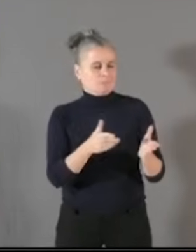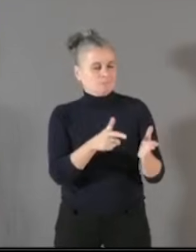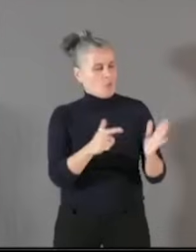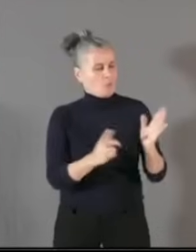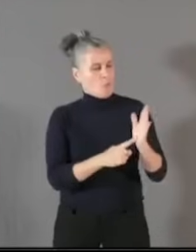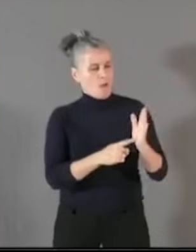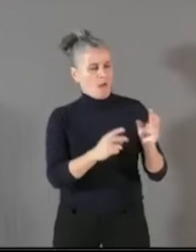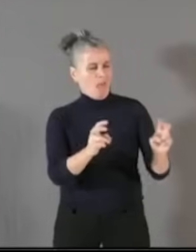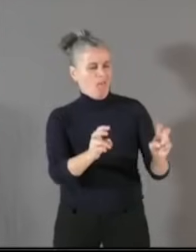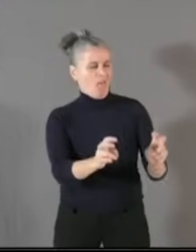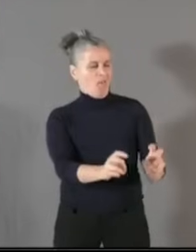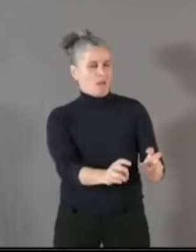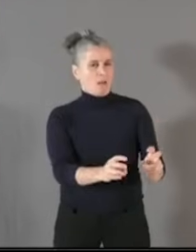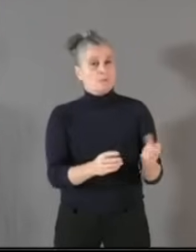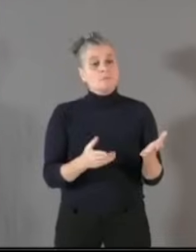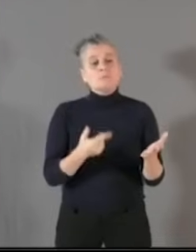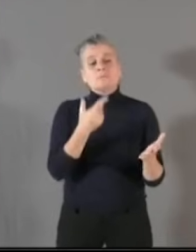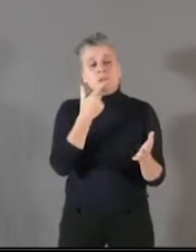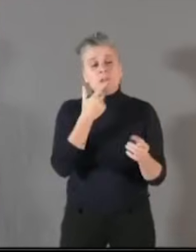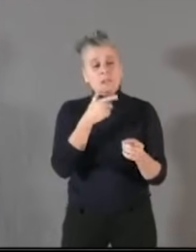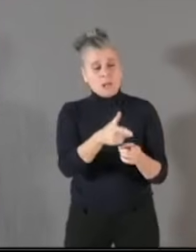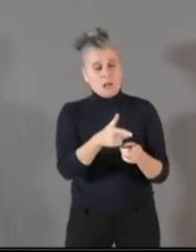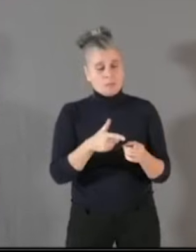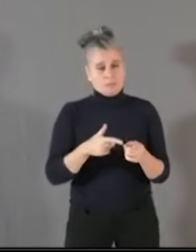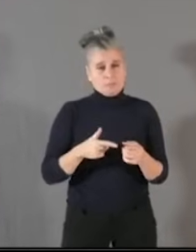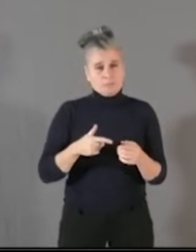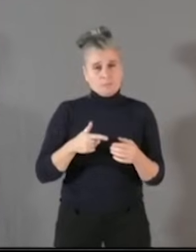de l'islamisme le plus rétrograde.